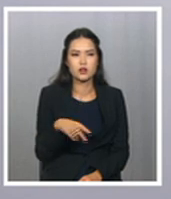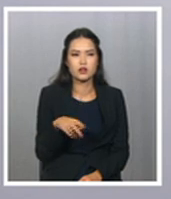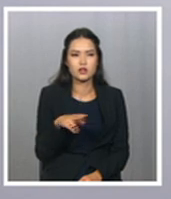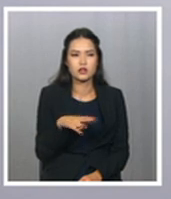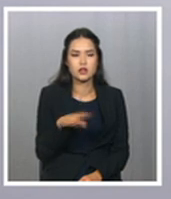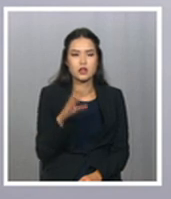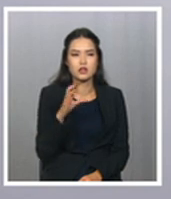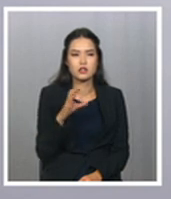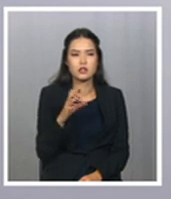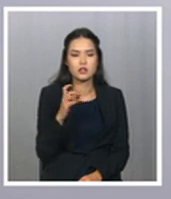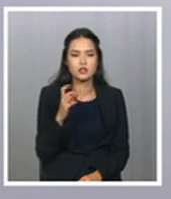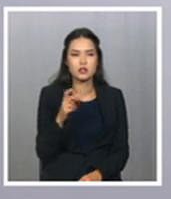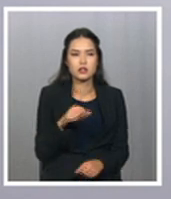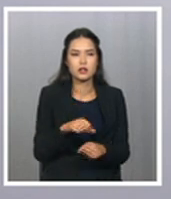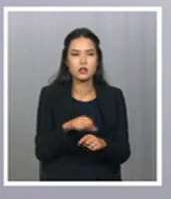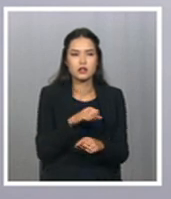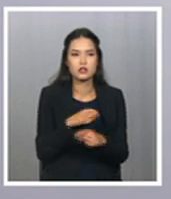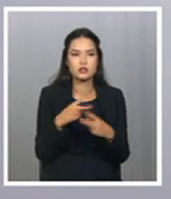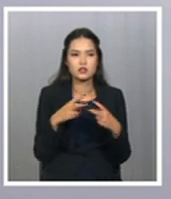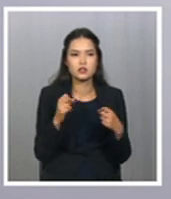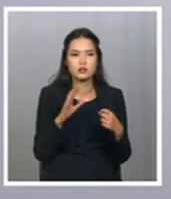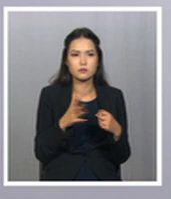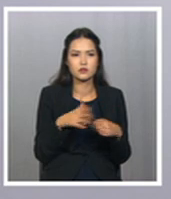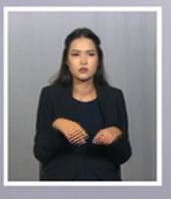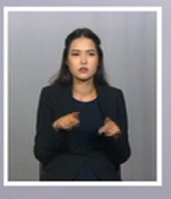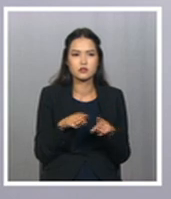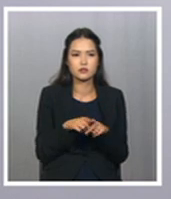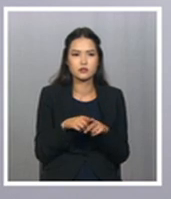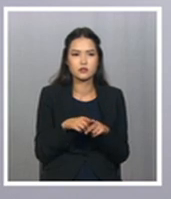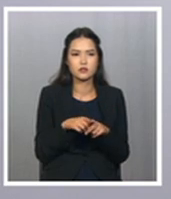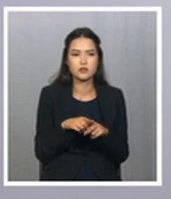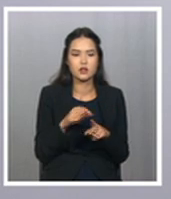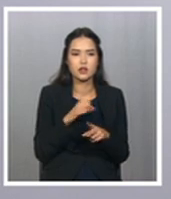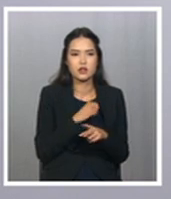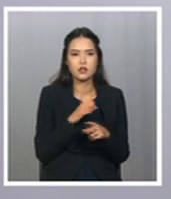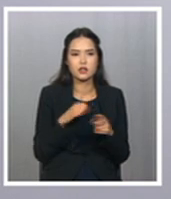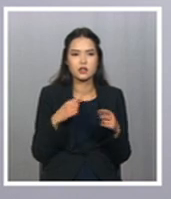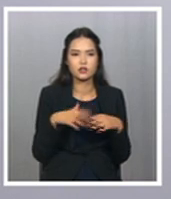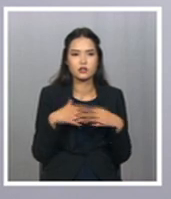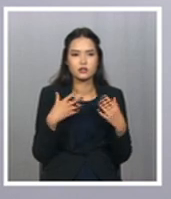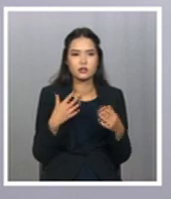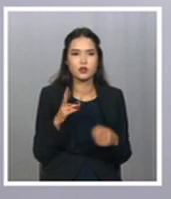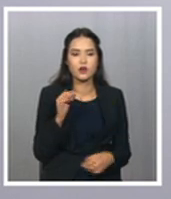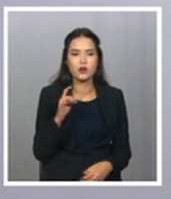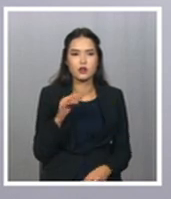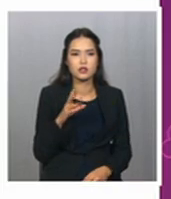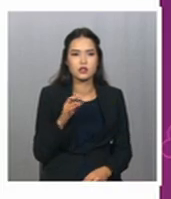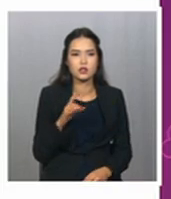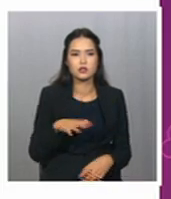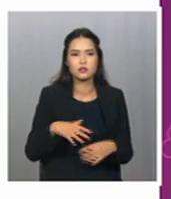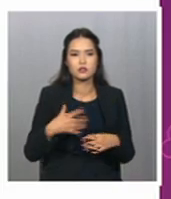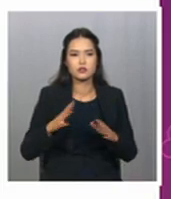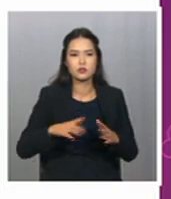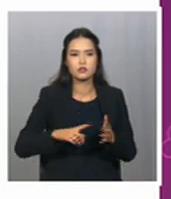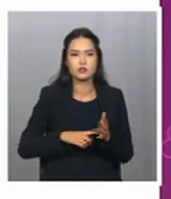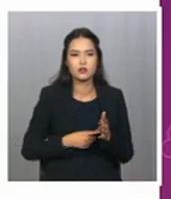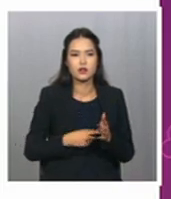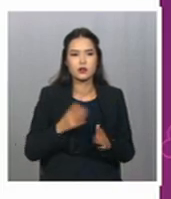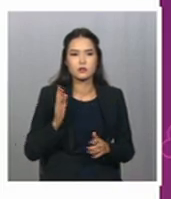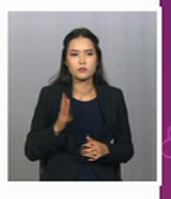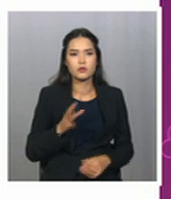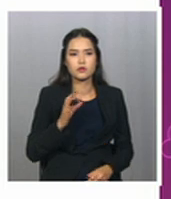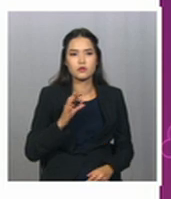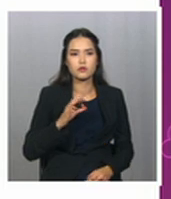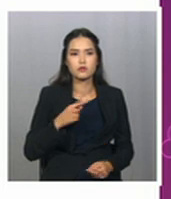DCX-тің арақашықтығына тең болады. Олай болса, ол E нүктесінің координаттар басының сол жағында орналасқан болғандықтан, мінекей